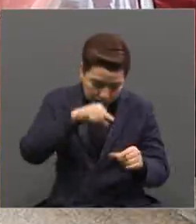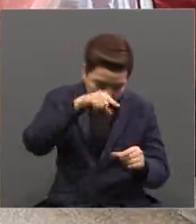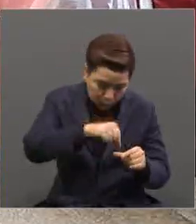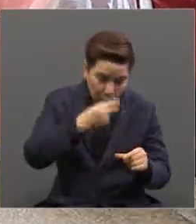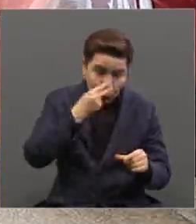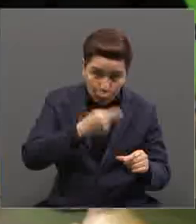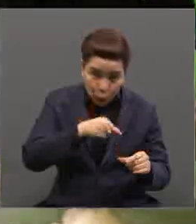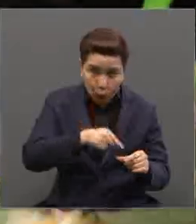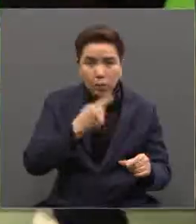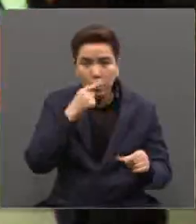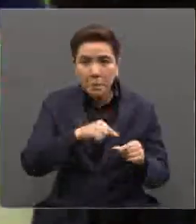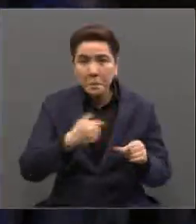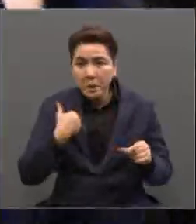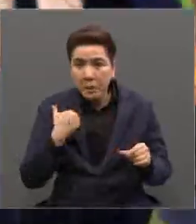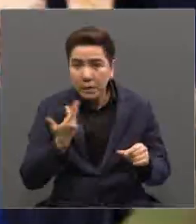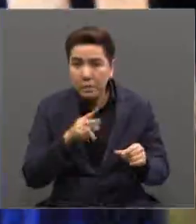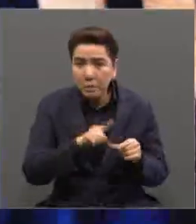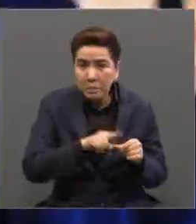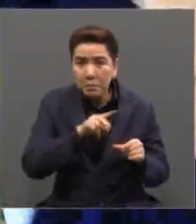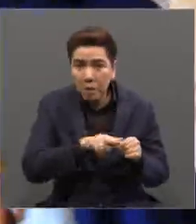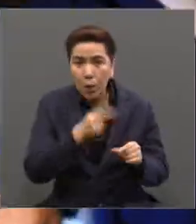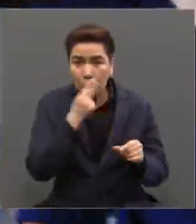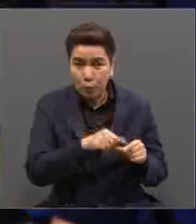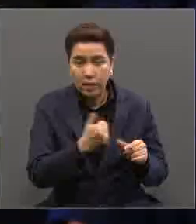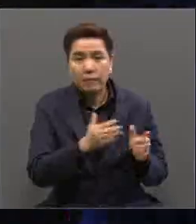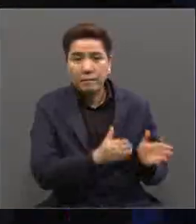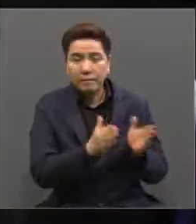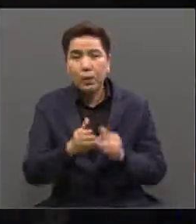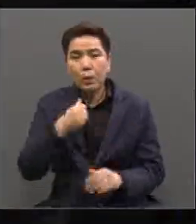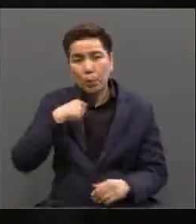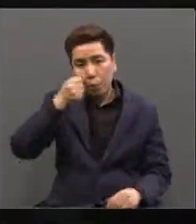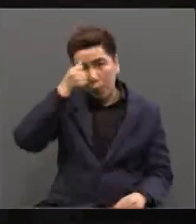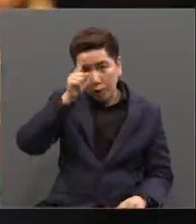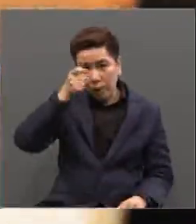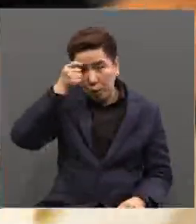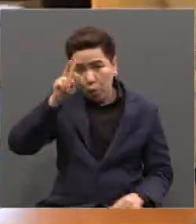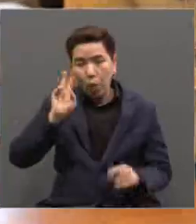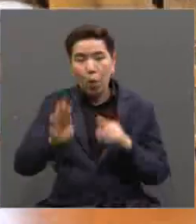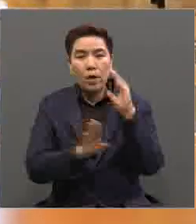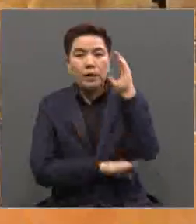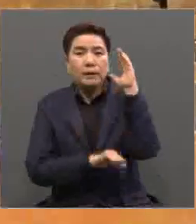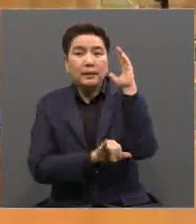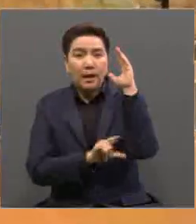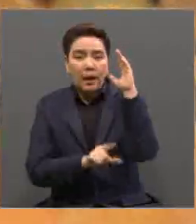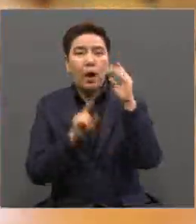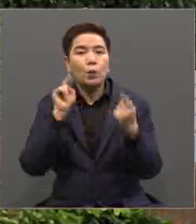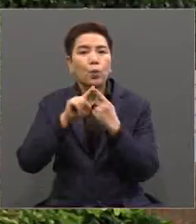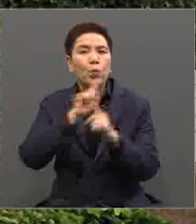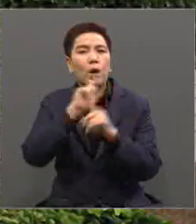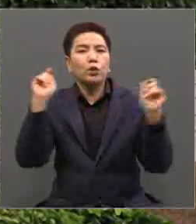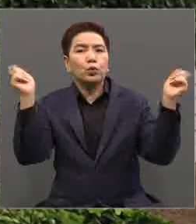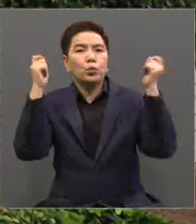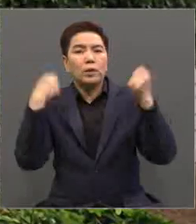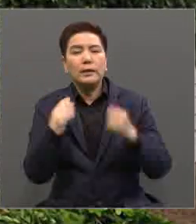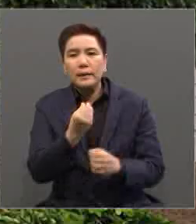มีอาการเมื่อไหร่รีบตรวจ atkนะครับนอกจากนี้อีก 1-2วันทั้งภาคใต้เนี่ยที่ยะลาที่เขาห่วงเป็นวันเฉลิมฉลอง